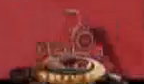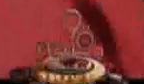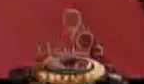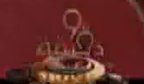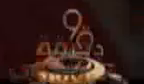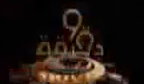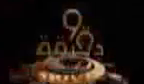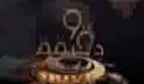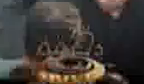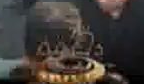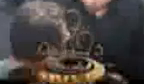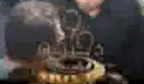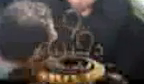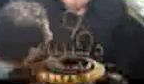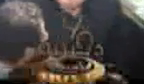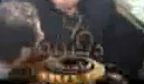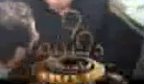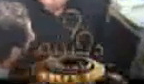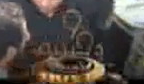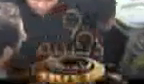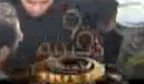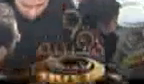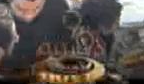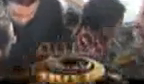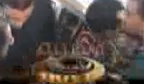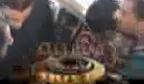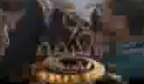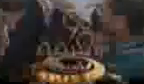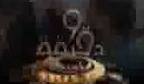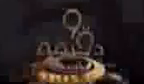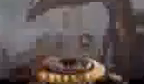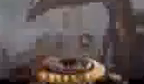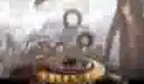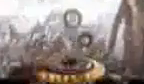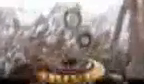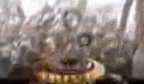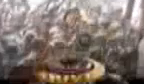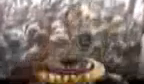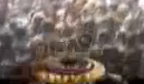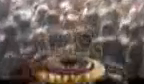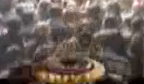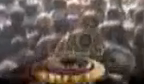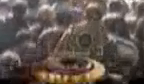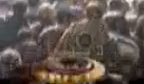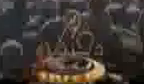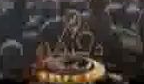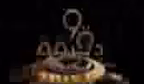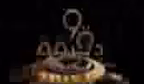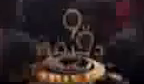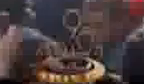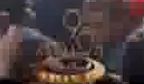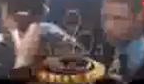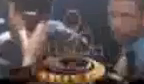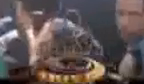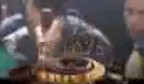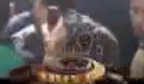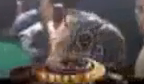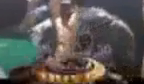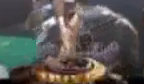تعيطيش، قولوا لها معلش يا أمي أموت أموت